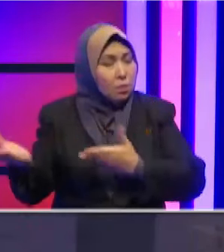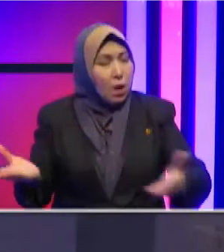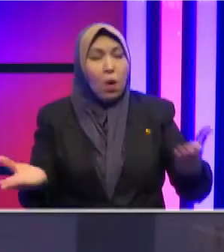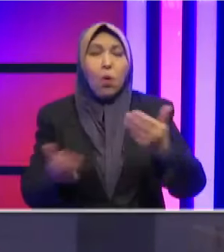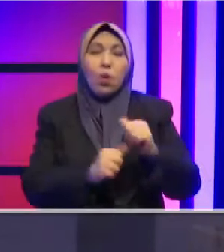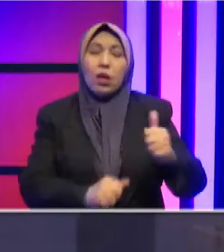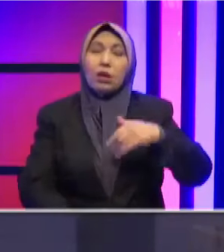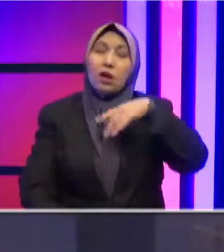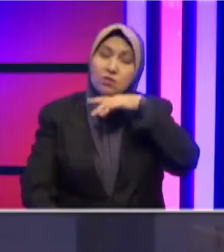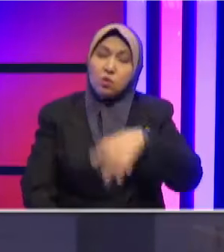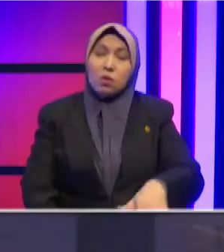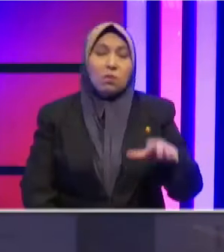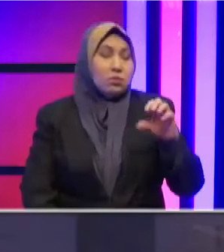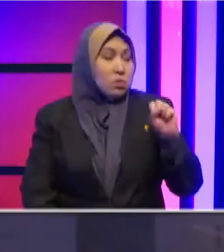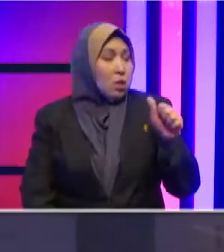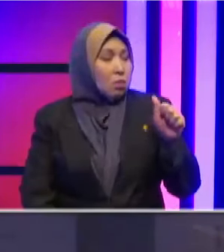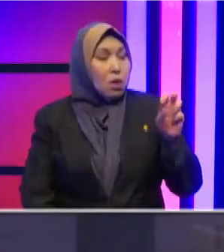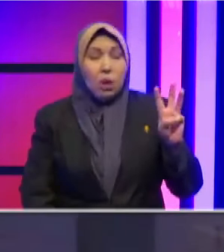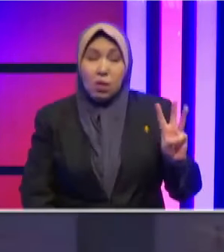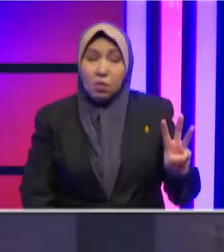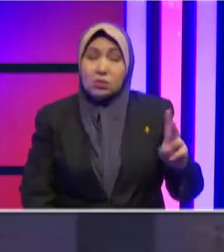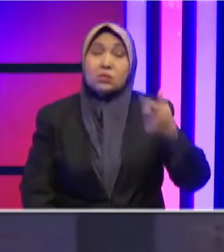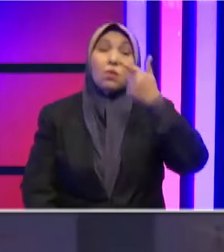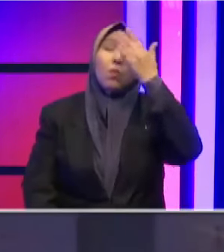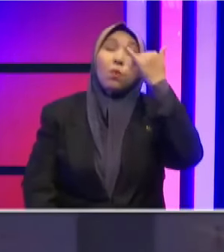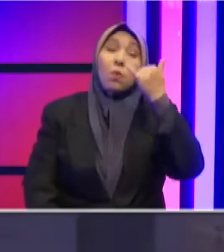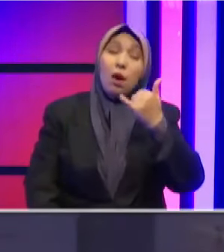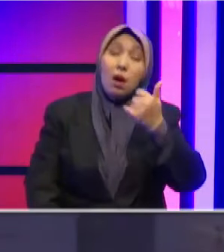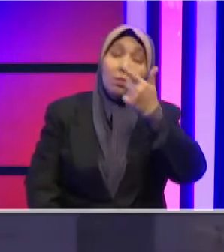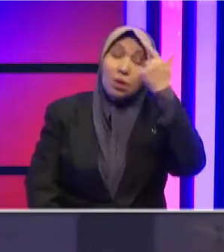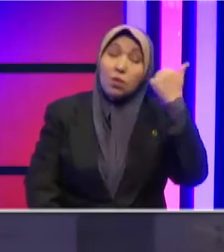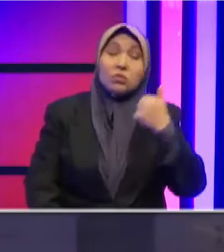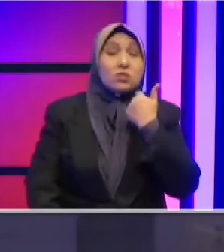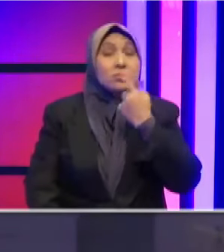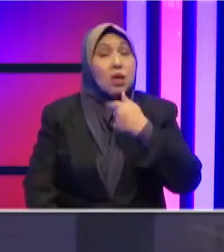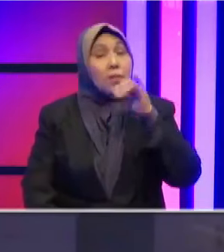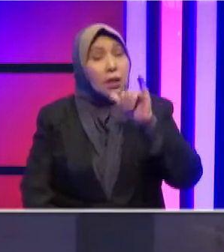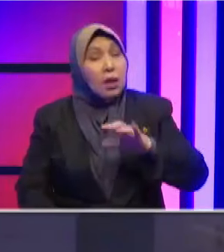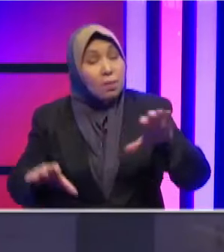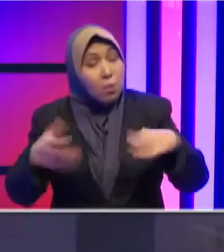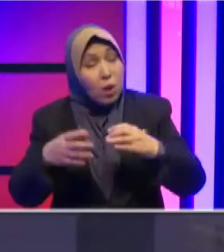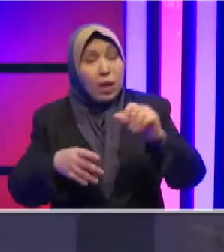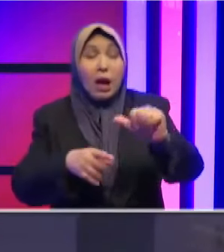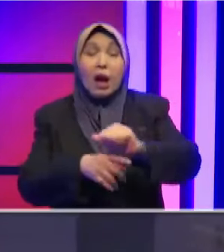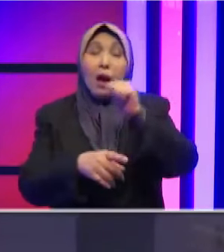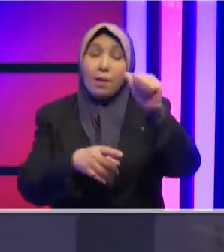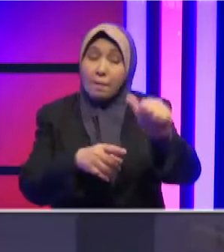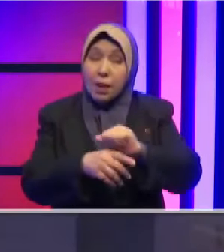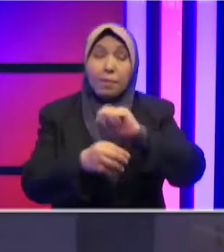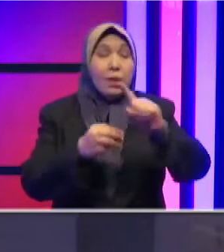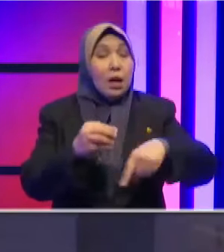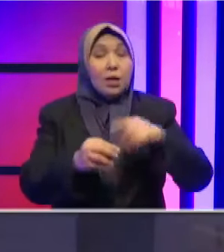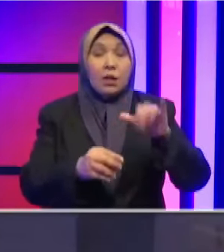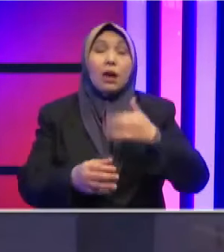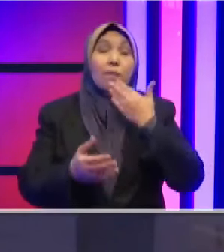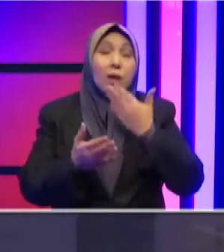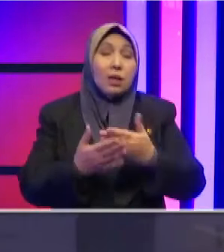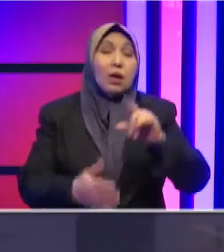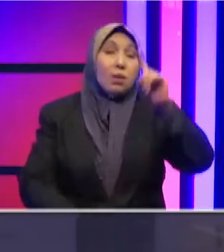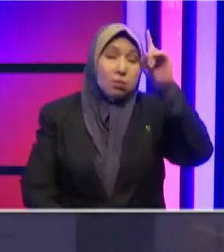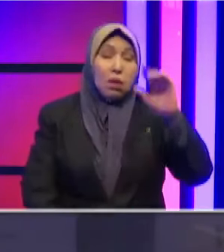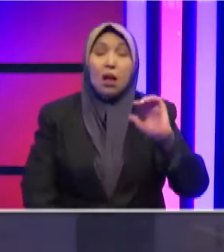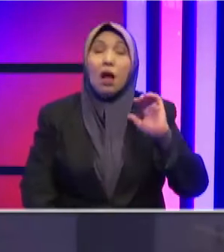Rasulullah Shallallahu Alaihi Wasallam sebuah apel setiap yang melakukan amal perkara yang baik Allah